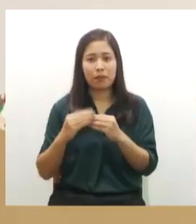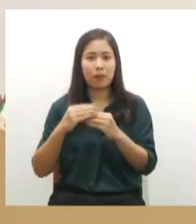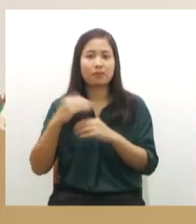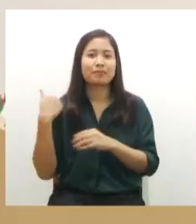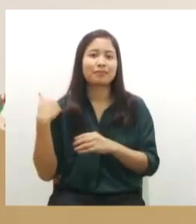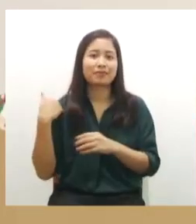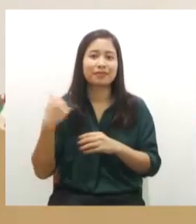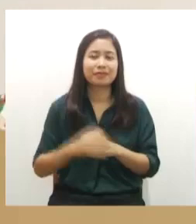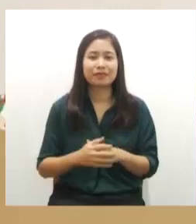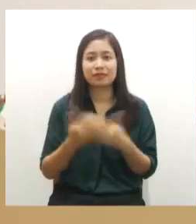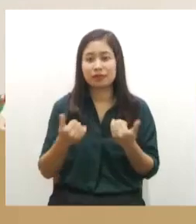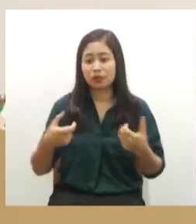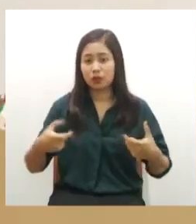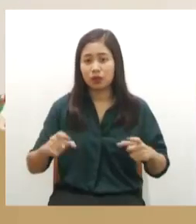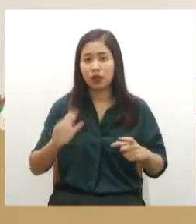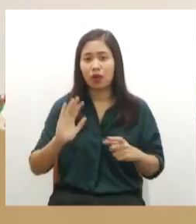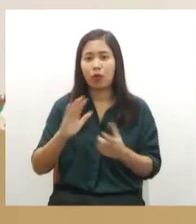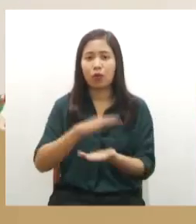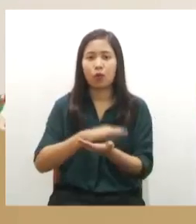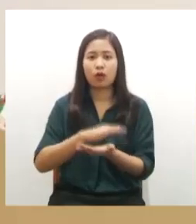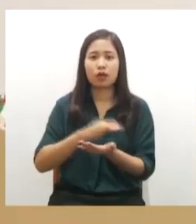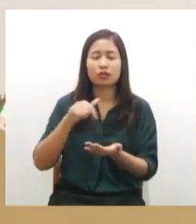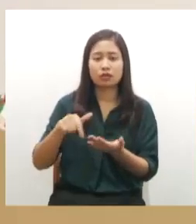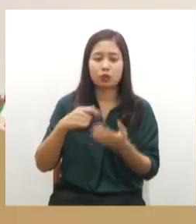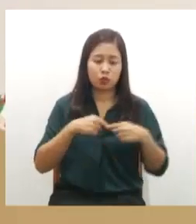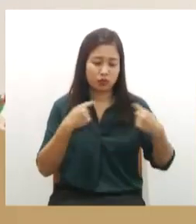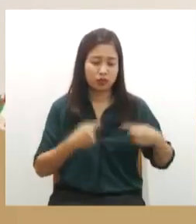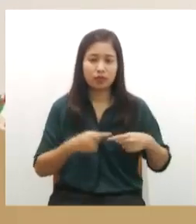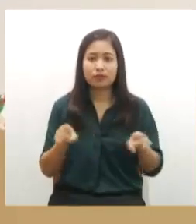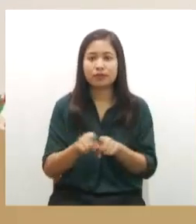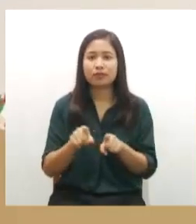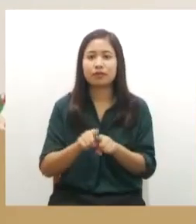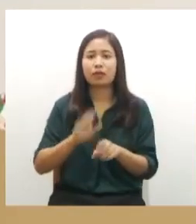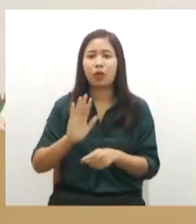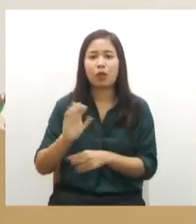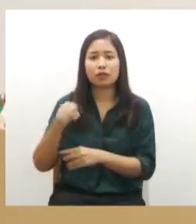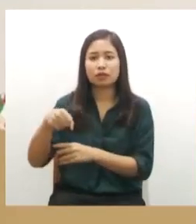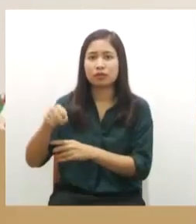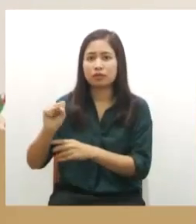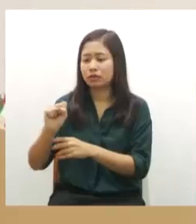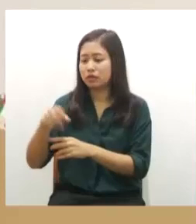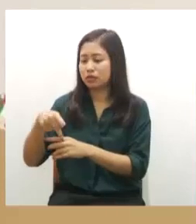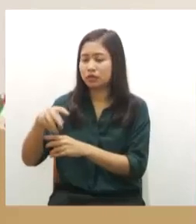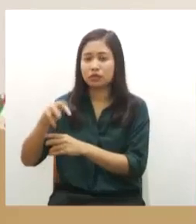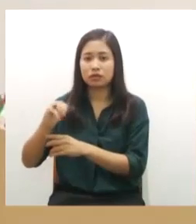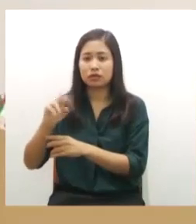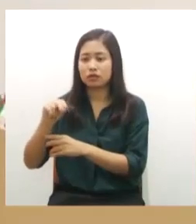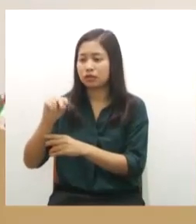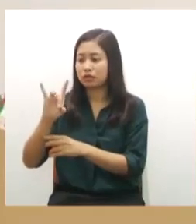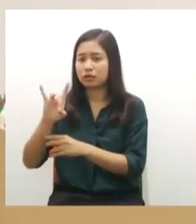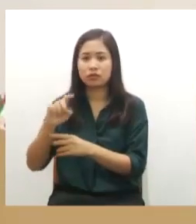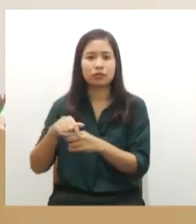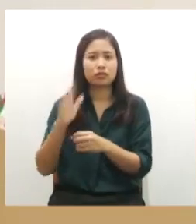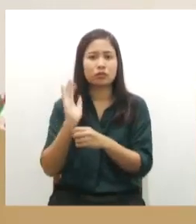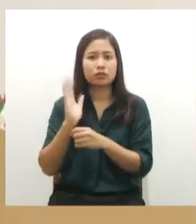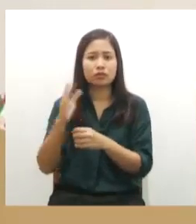ครับและจาก VTR นสท.นะครับหัวใจดวงเดียวกันนะครับทางสำนักงานเขตพื้นที่การศึกษามัธยมศึกษาเขต38นะครับได้นำเสนอเกี่ยวกับ